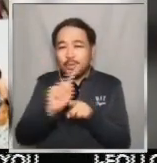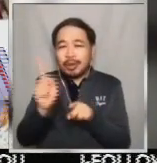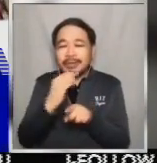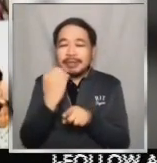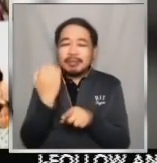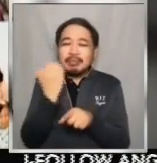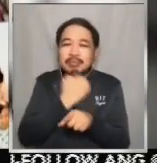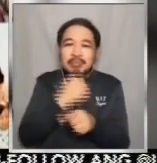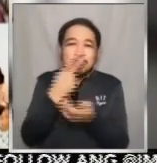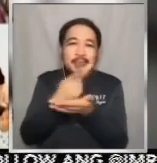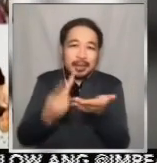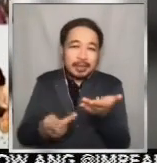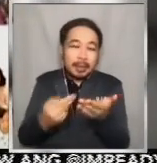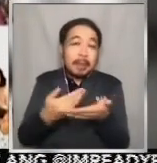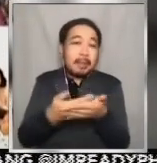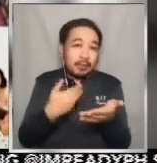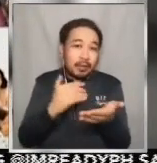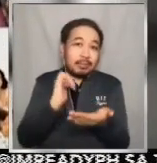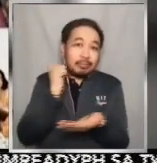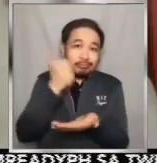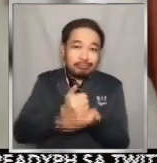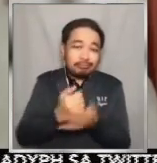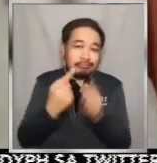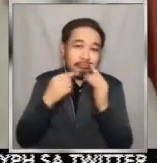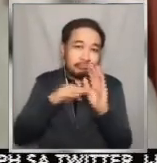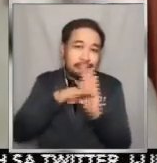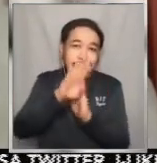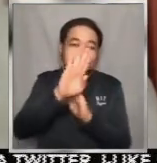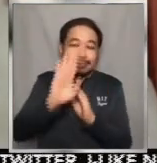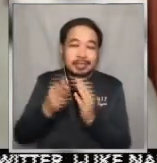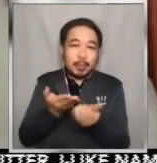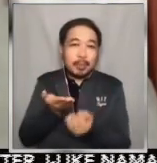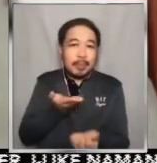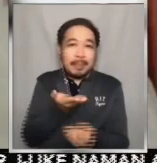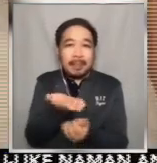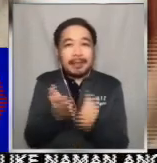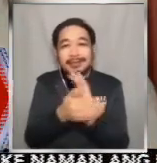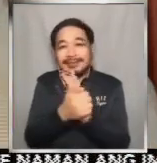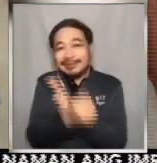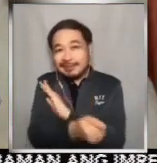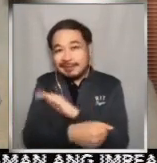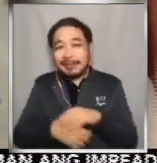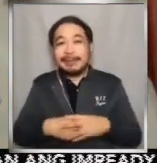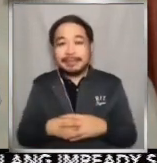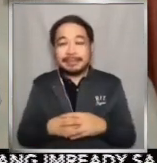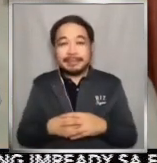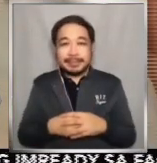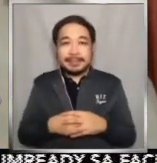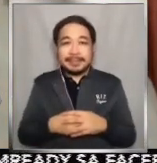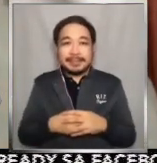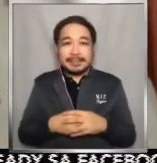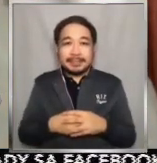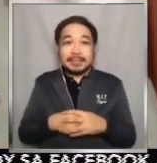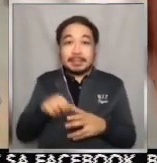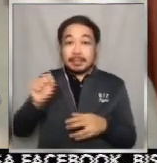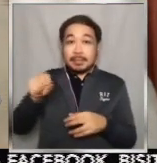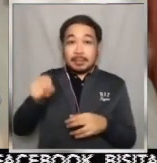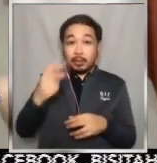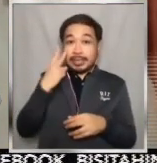naging approved ang kanyang baking skills. Sobra kaya. Tsaka along the way makikita mo